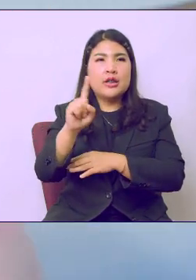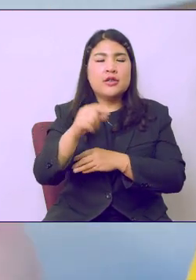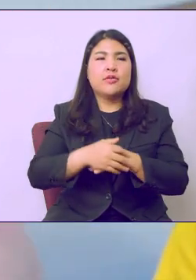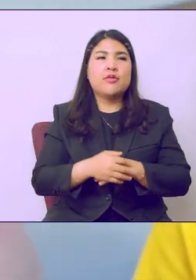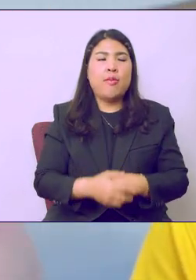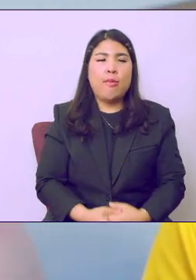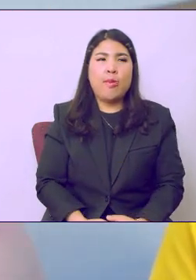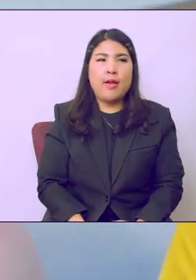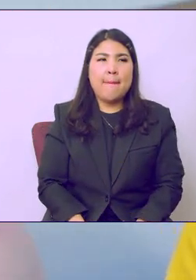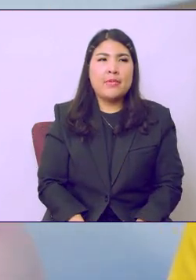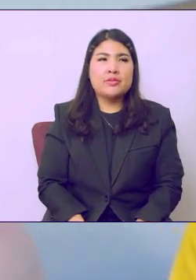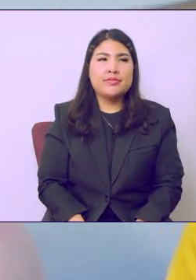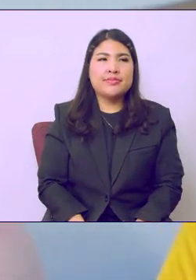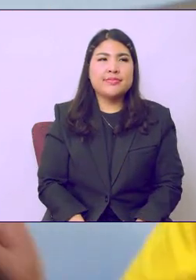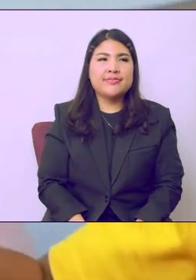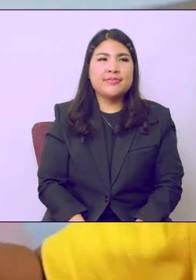ครับหมุนออกก่อน